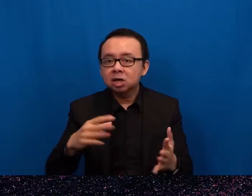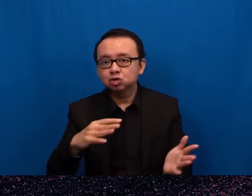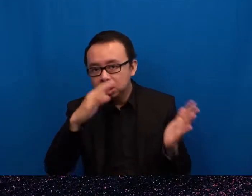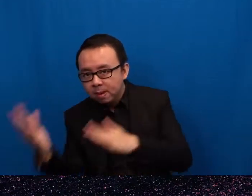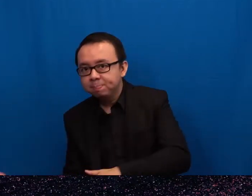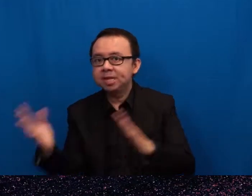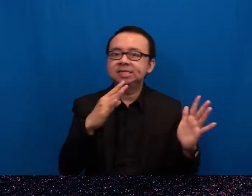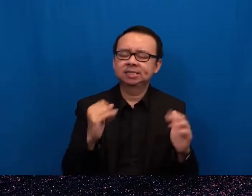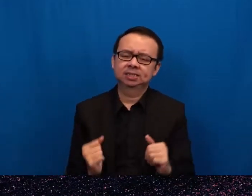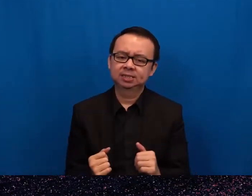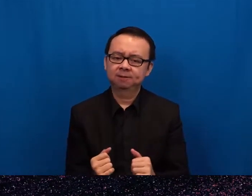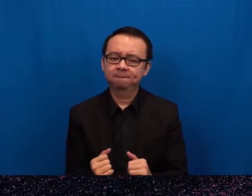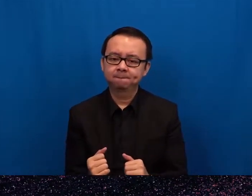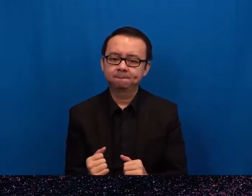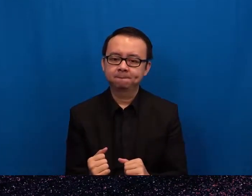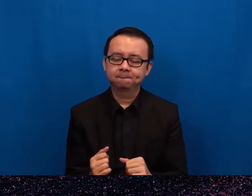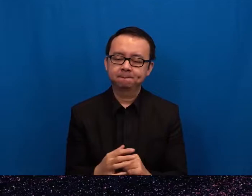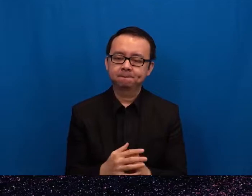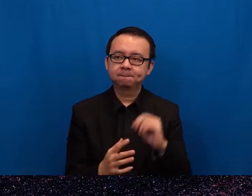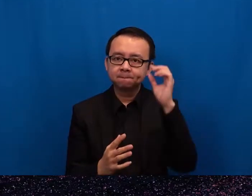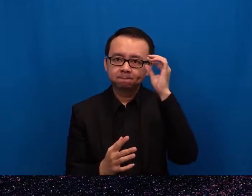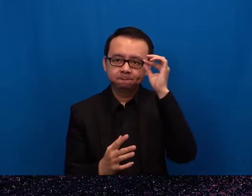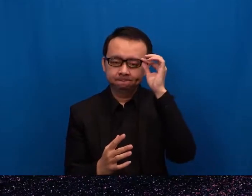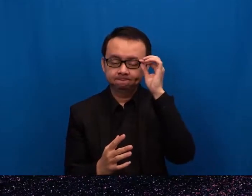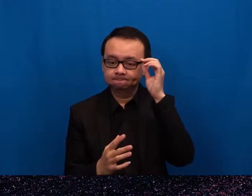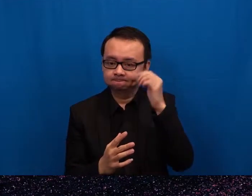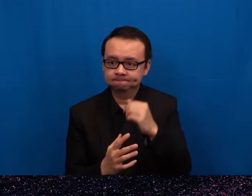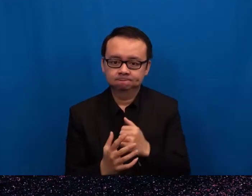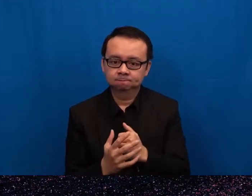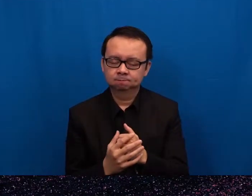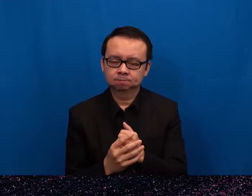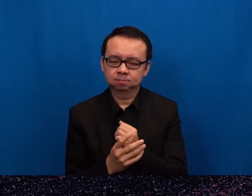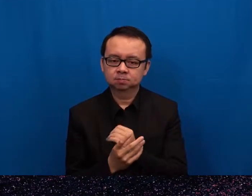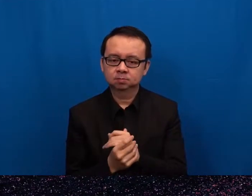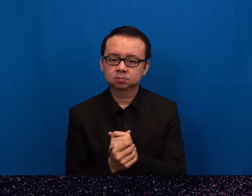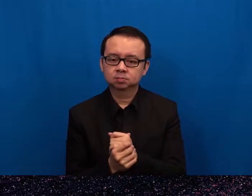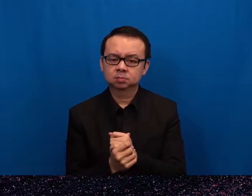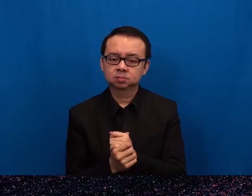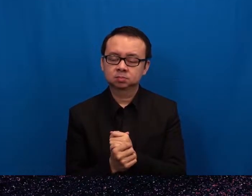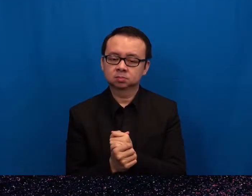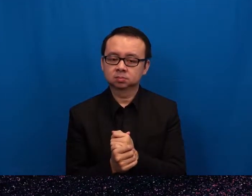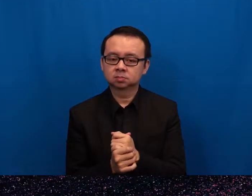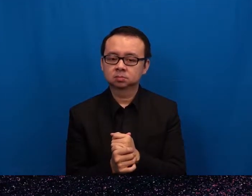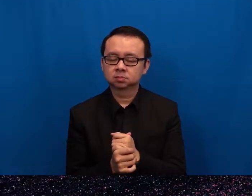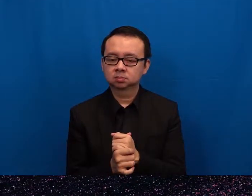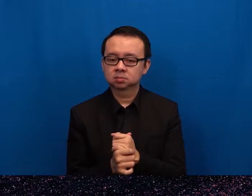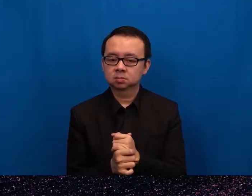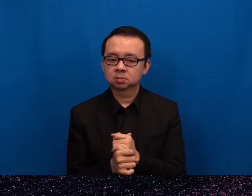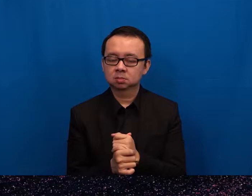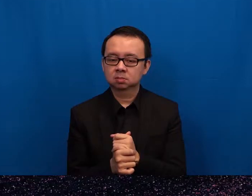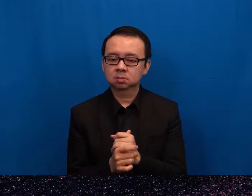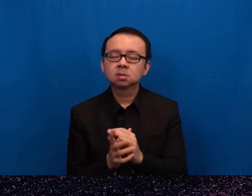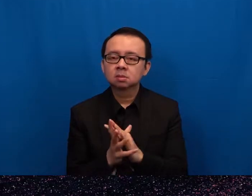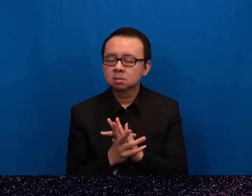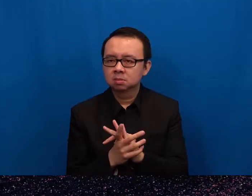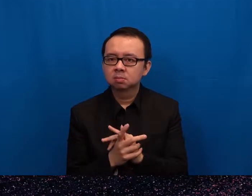Injil masih sedang dibikin, masih sedang pasalnya satu persatu ditaruh di tempatnya.